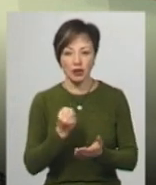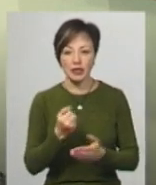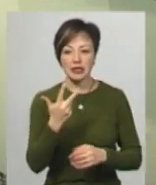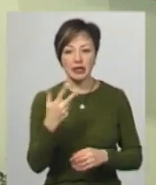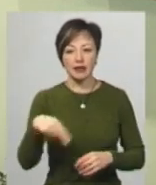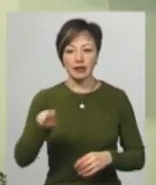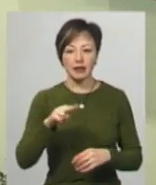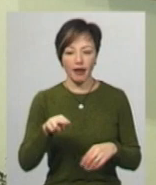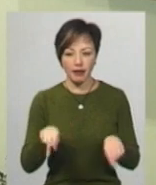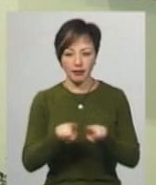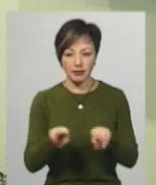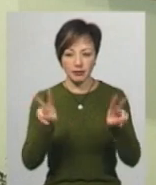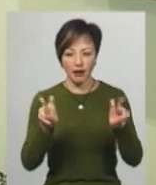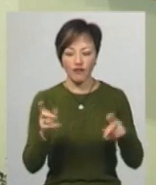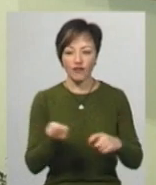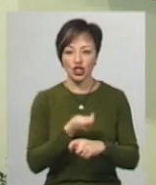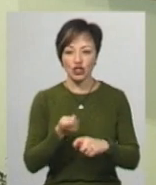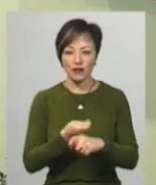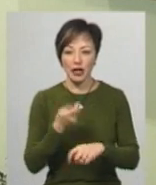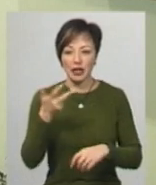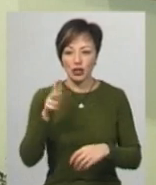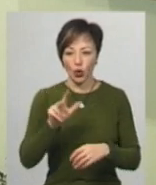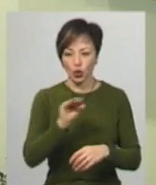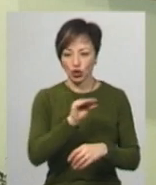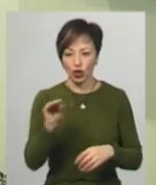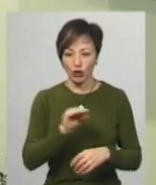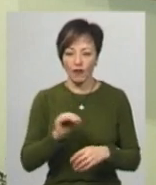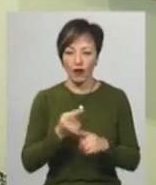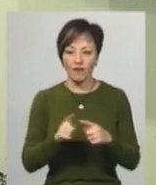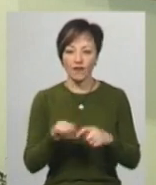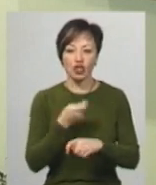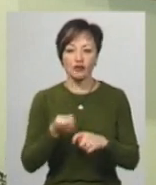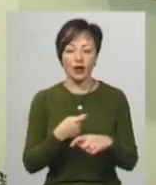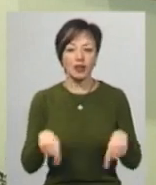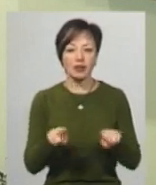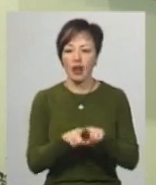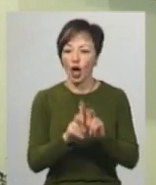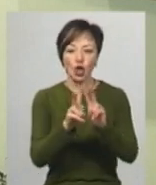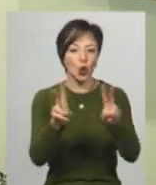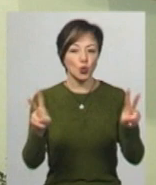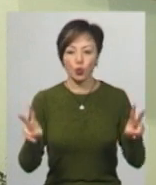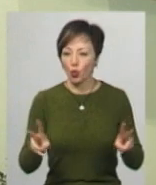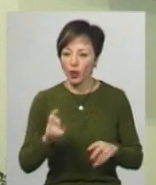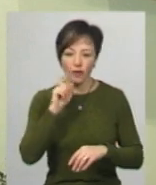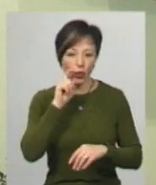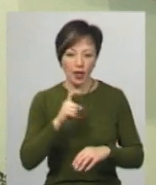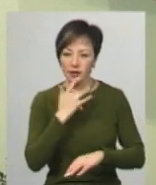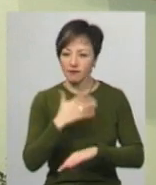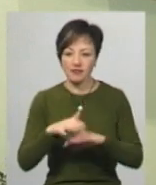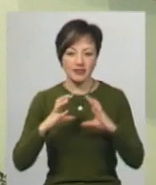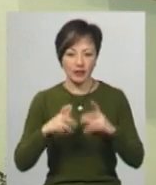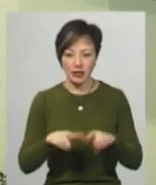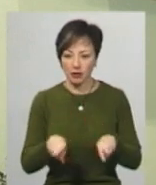3D, так би мовити, вишивки або трьохшарова, двошарова вишивка так не вишиває ніхто ні в Україні, ні в